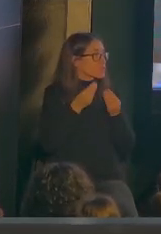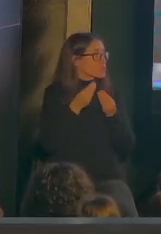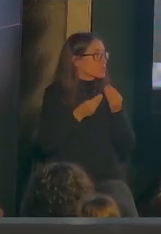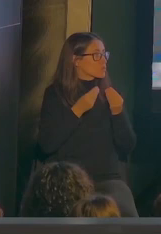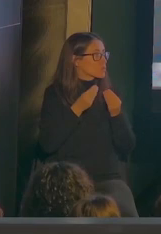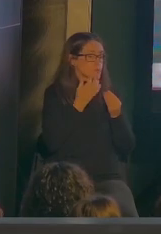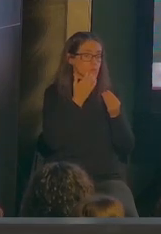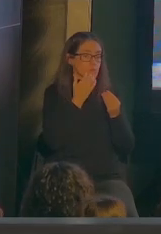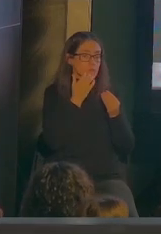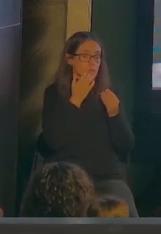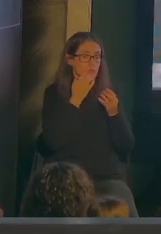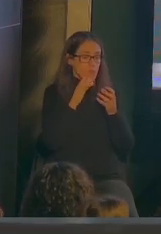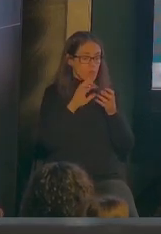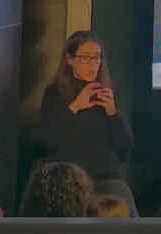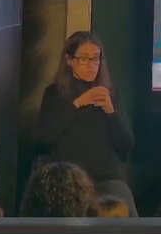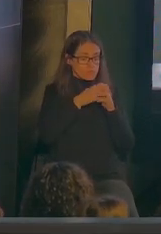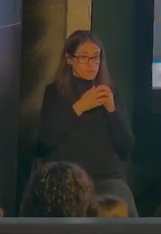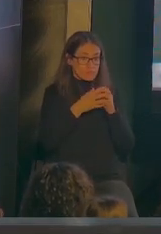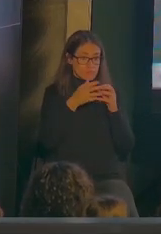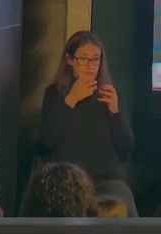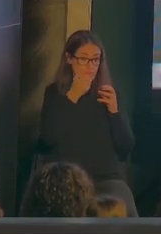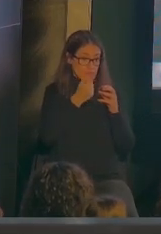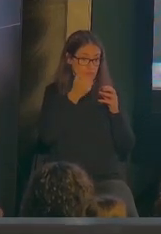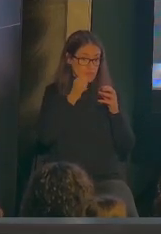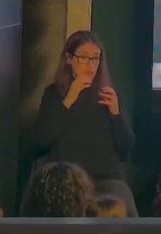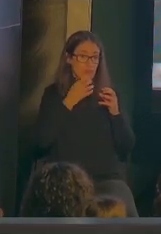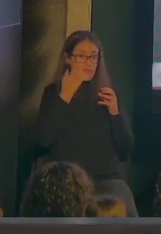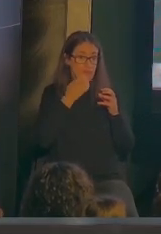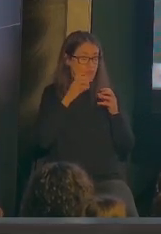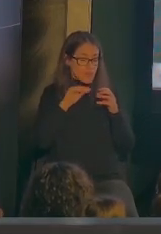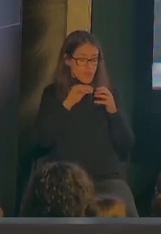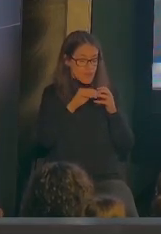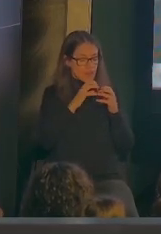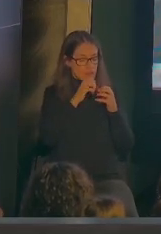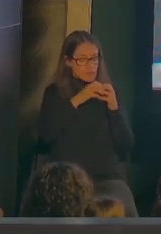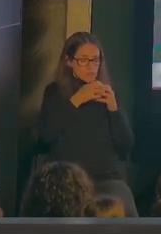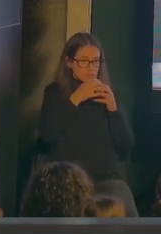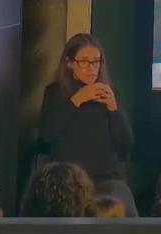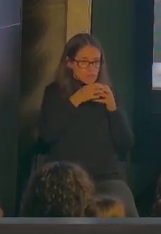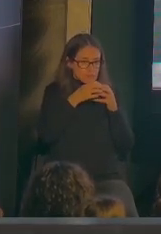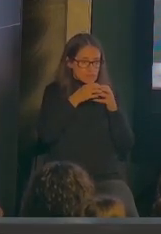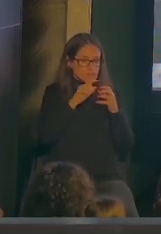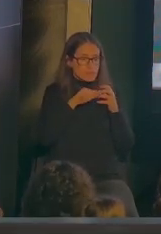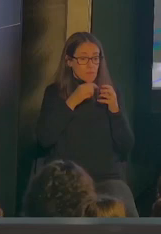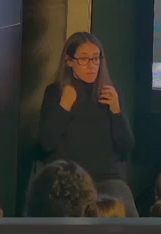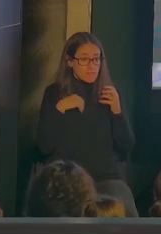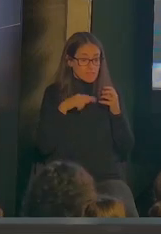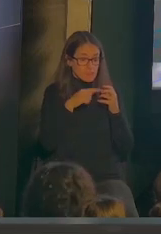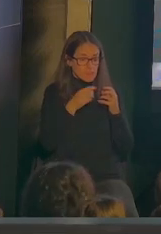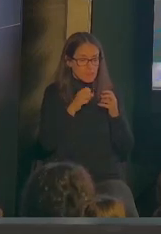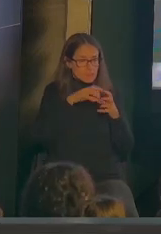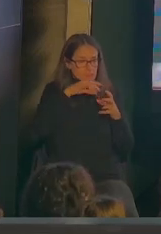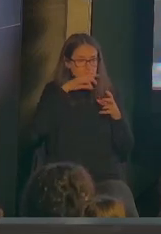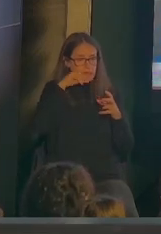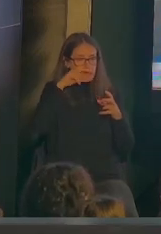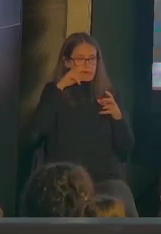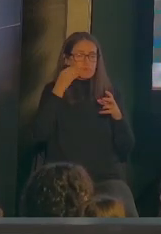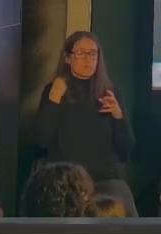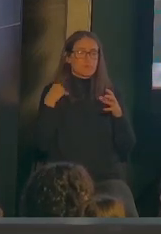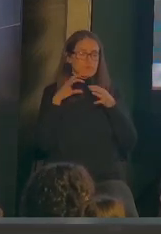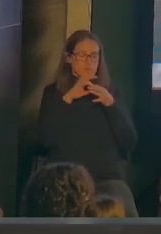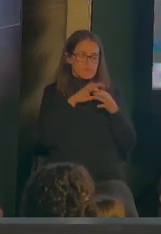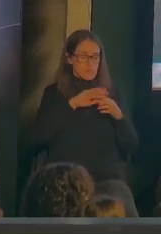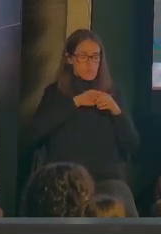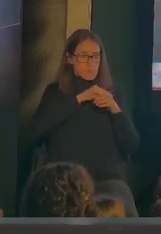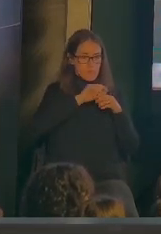un cítric i l'oloreu, doncs tota aquella olor que desprèn és de l'oli essencial de la pell. Vale? Per tant, tindríem que a la